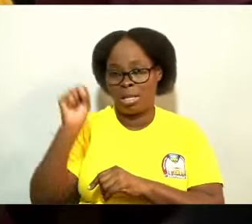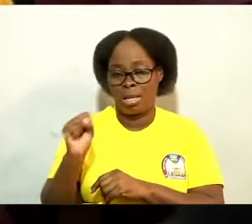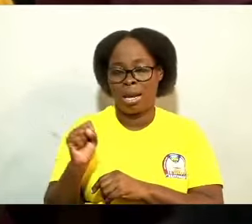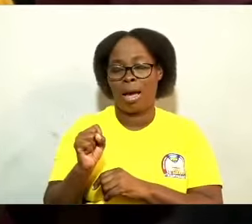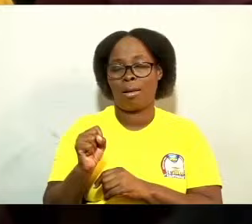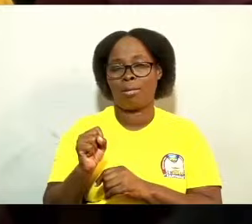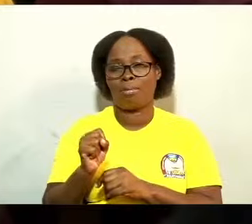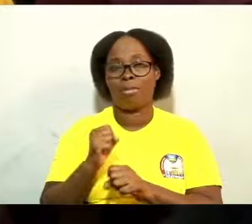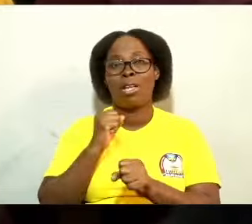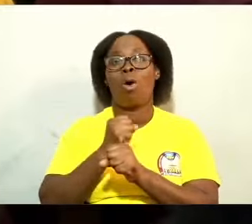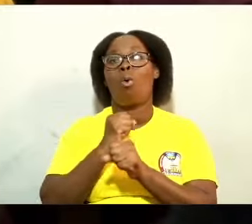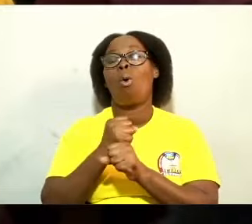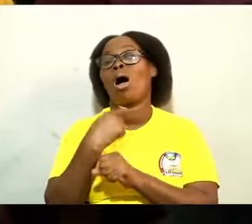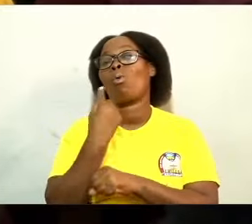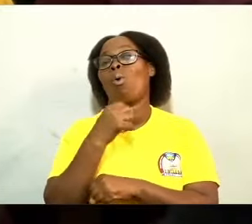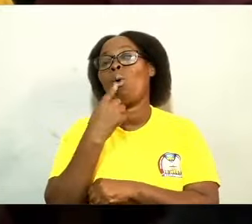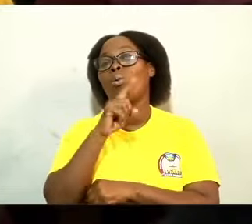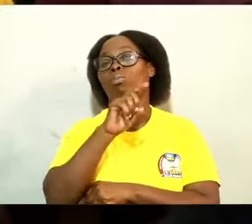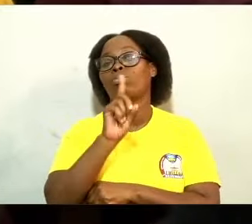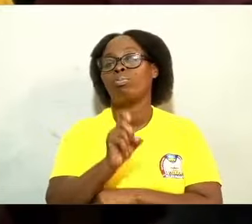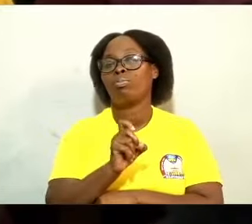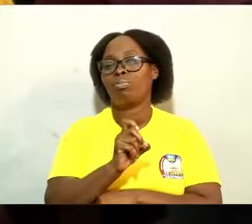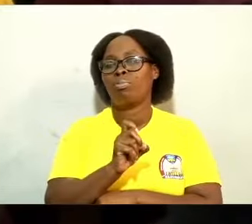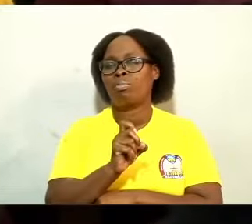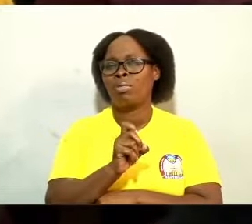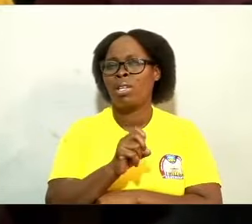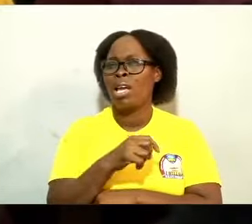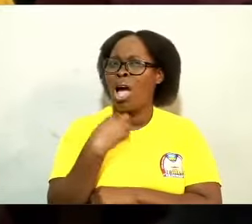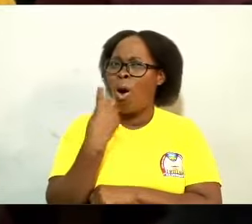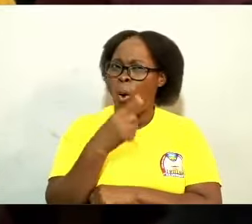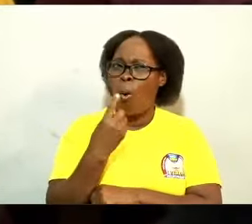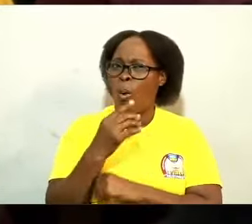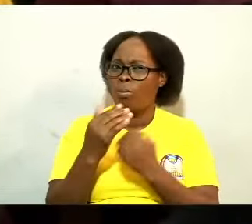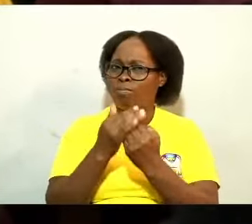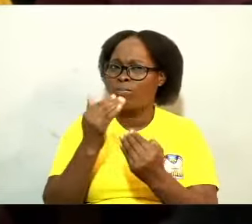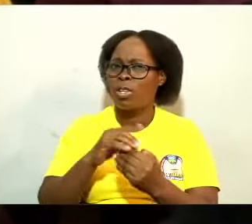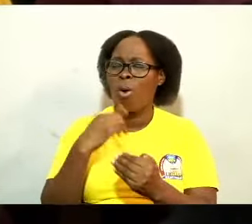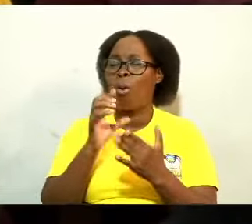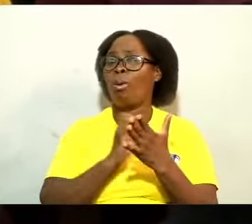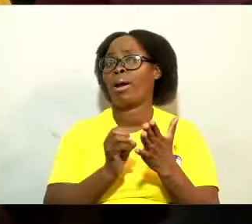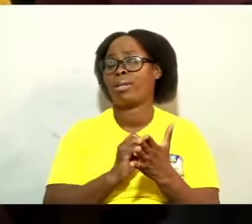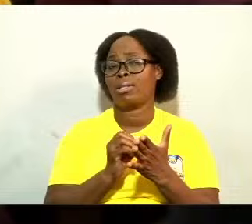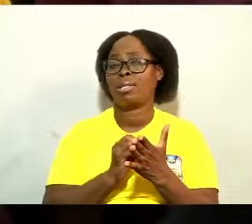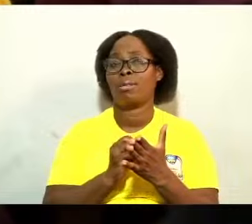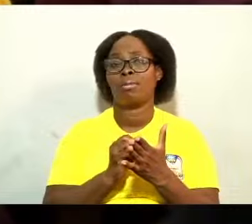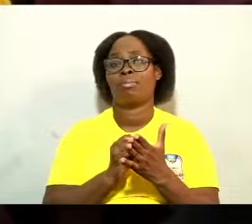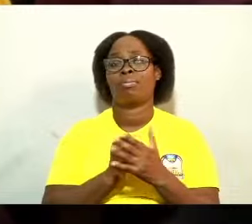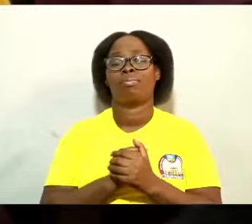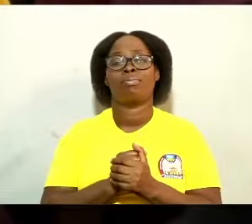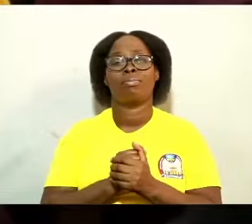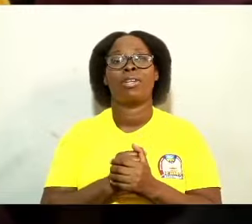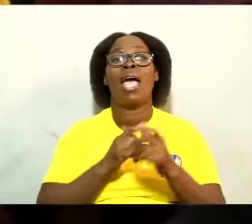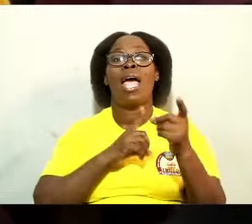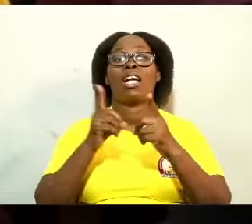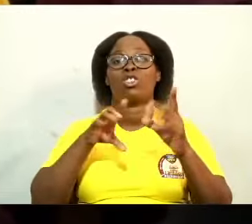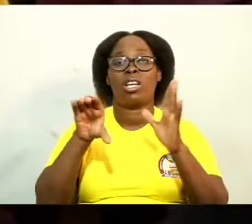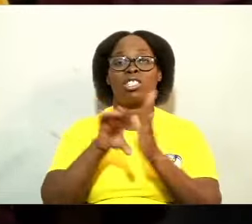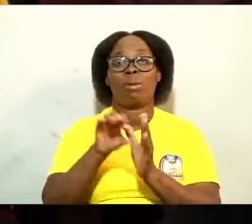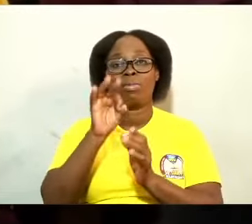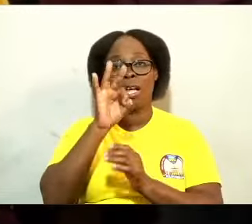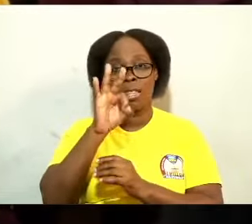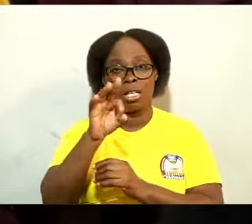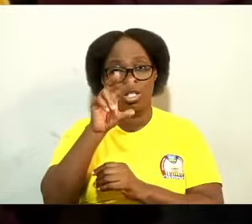ni kazi ya nani? Nani alikuwa ameshughulika nazo? Kutoka 32 na